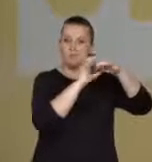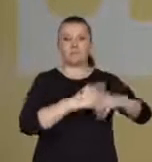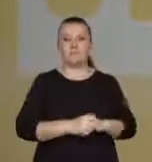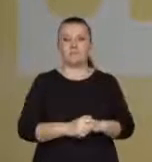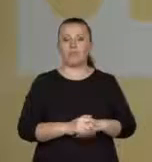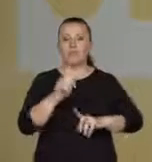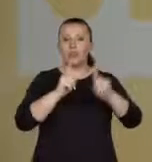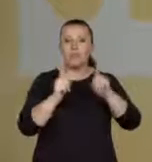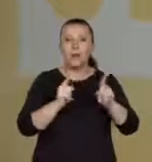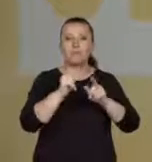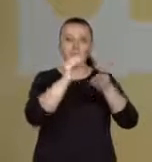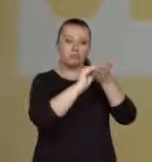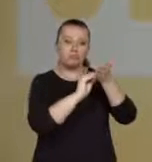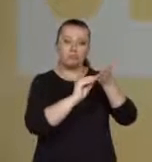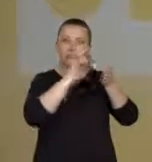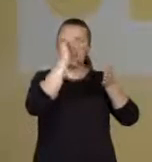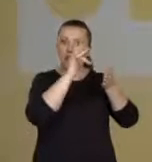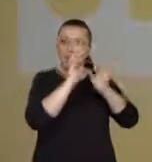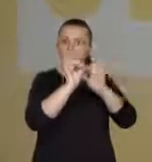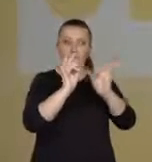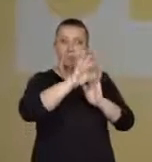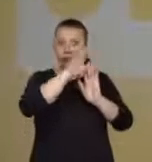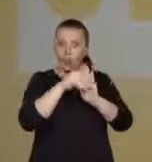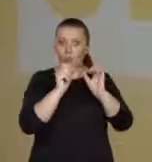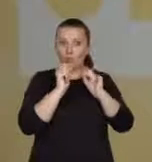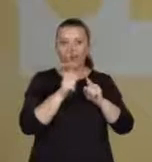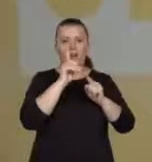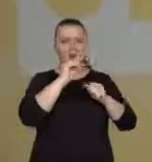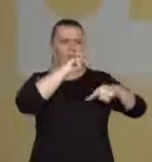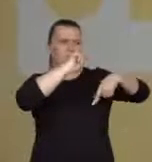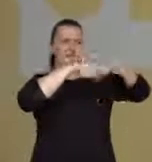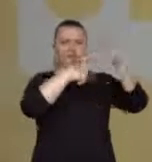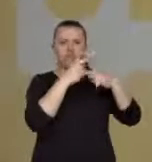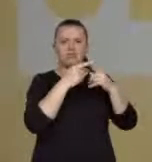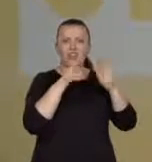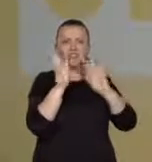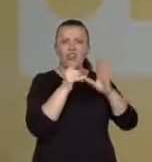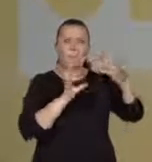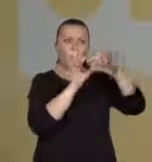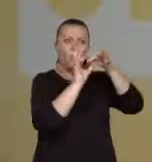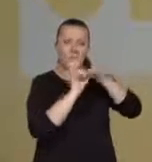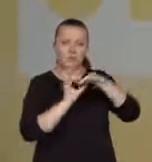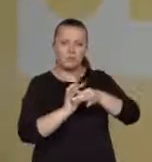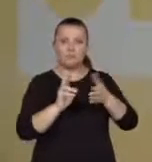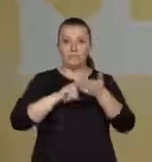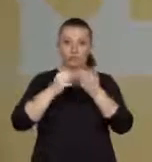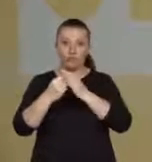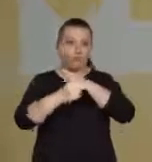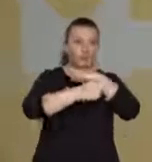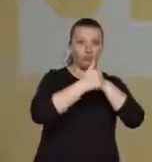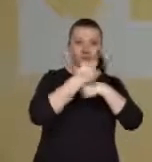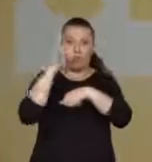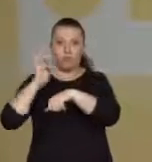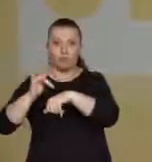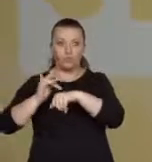bowiem zawierać wszystkie niezbędne elementy, ale mogą one być w sposób błędny powiązane. Na przykład przyczyna może być pomylona ze